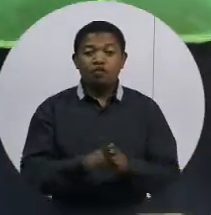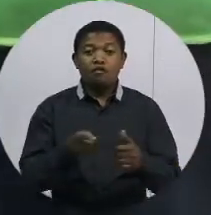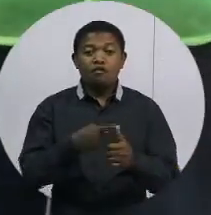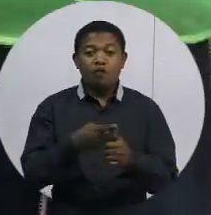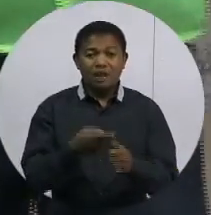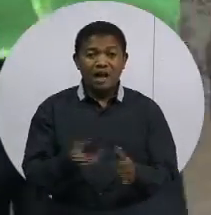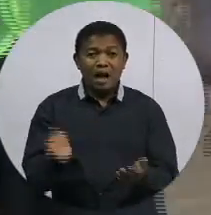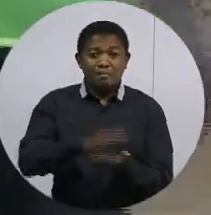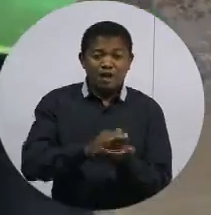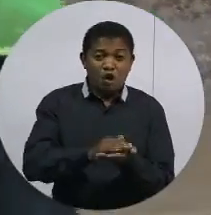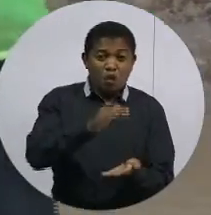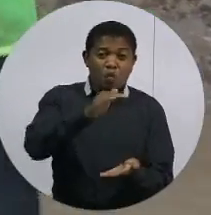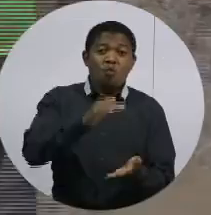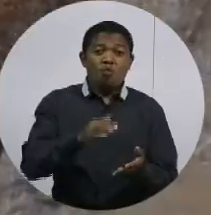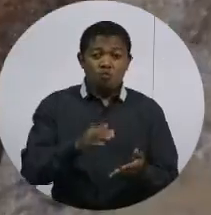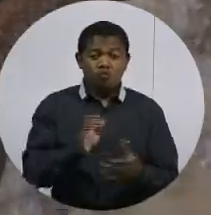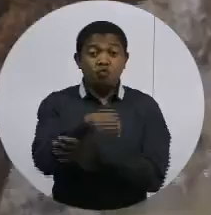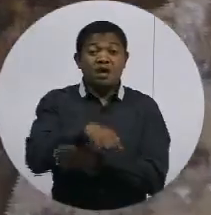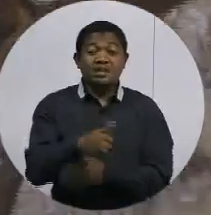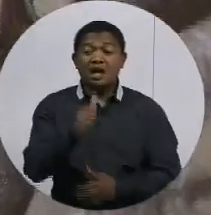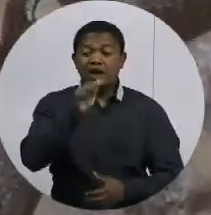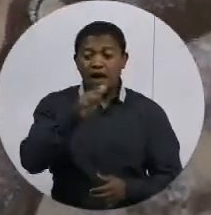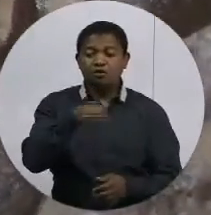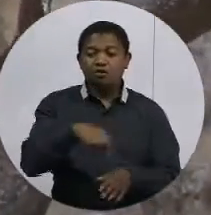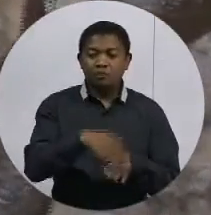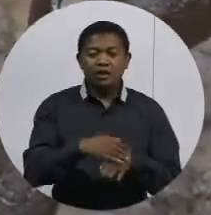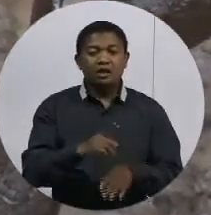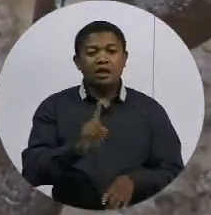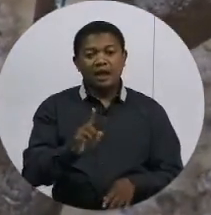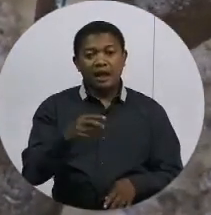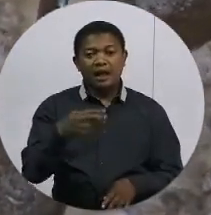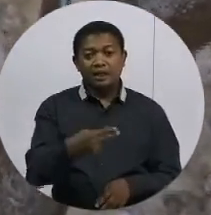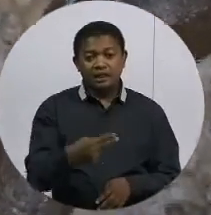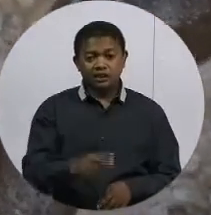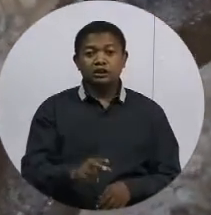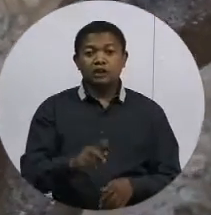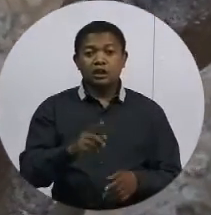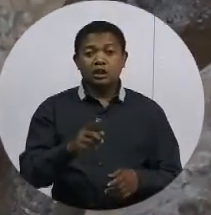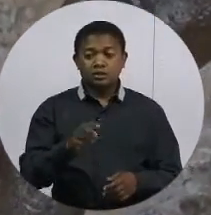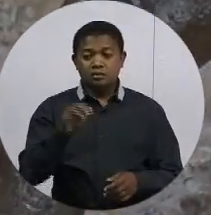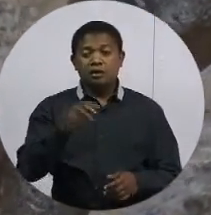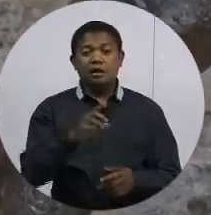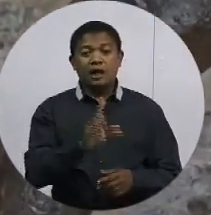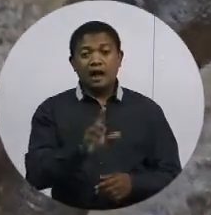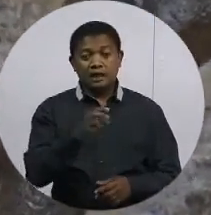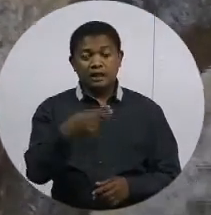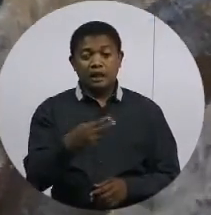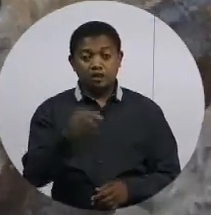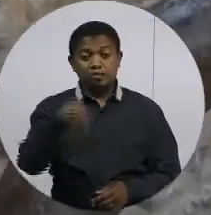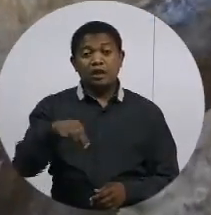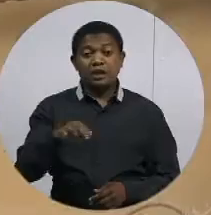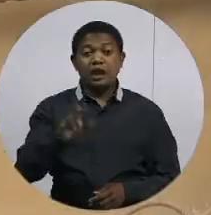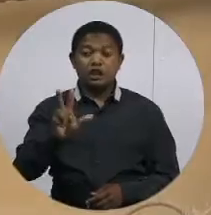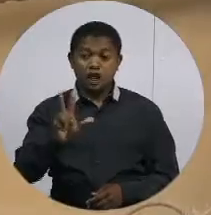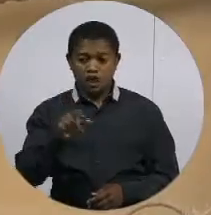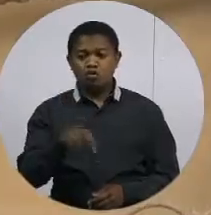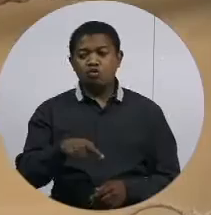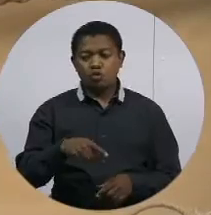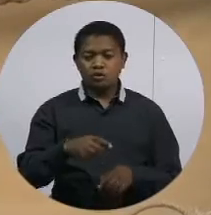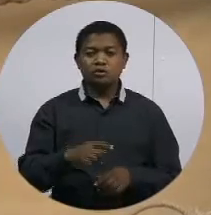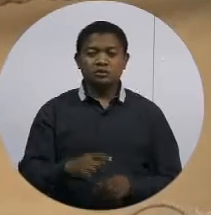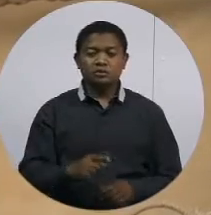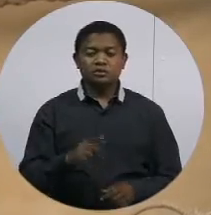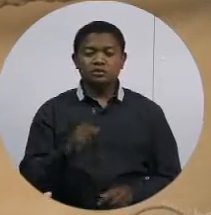fampitomboana ny famokaran-drano ihoatrany ray hetsy metatra toratelo isan'andro amin'ny alalan'ny fanomenana toby fanadiovana rano